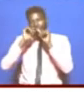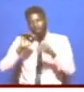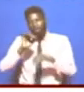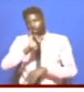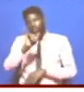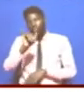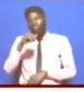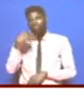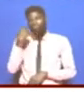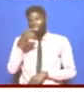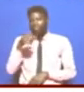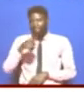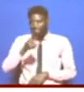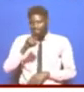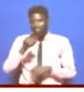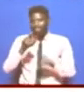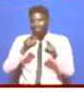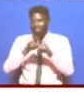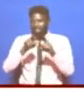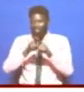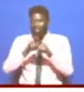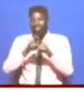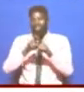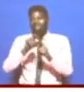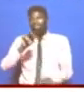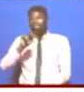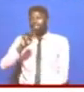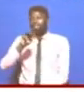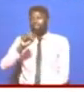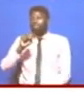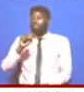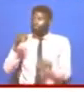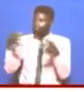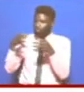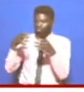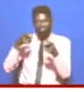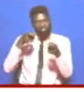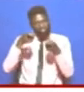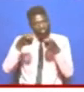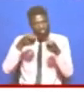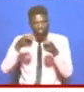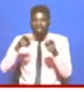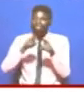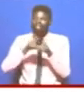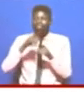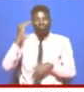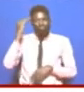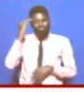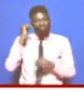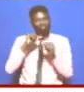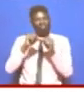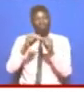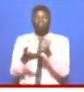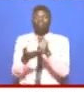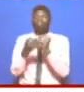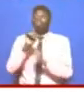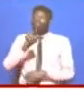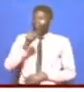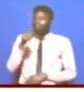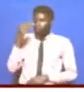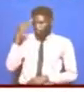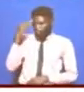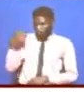ambao wameishikilia wa NMS na wenzetu hapa, na najua mtaendelea kusaidiana because we are serving the